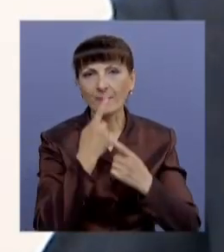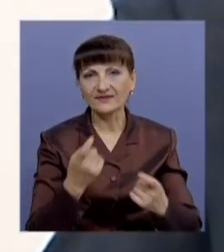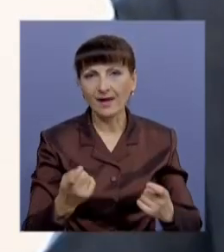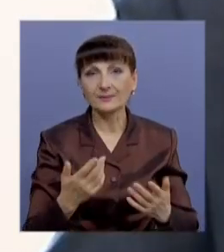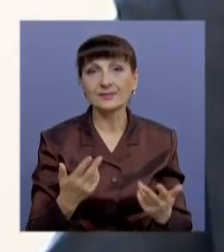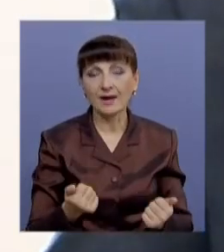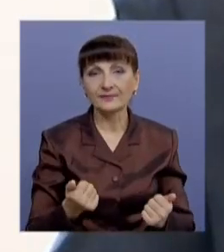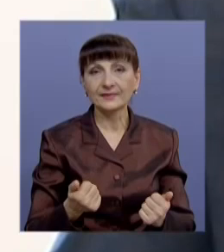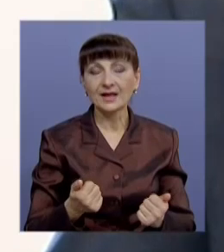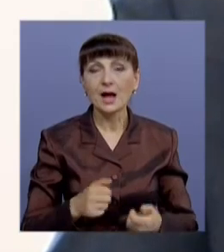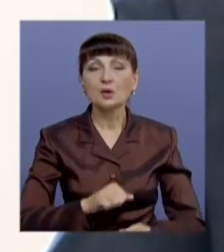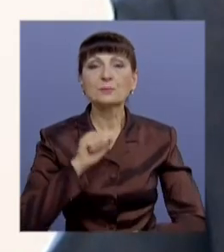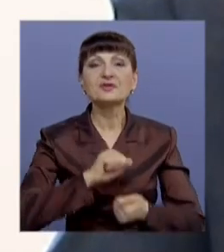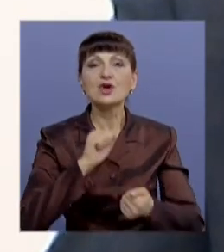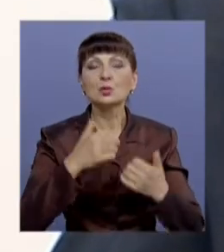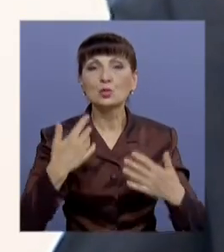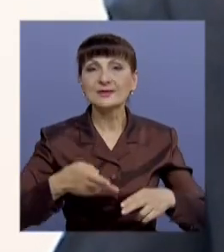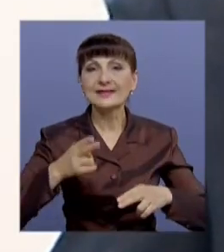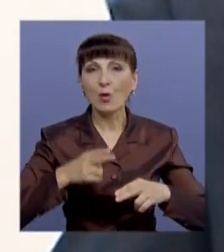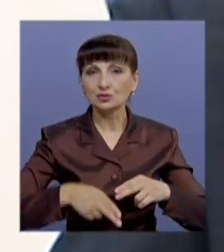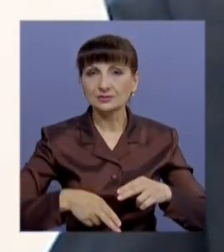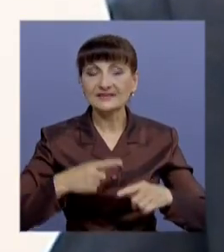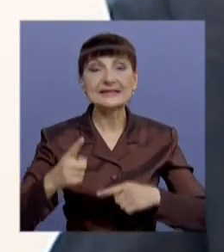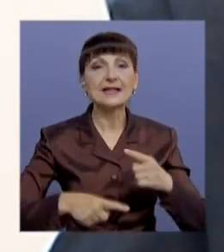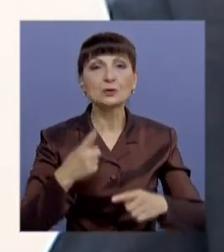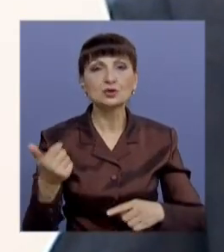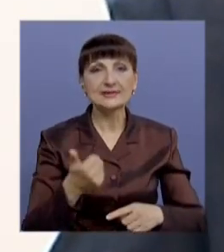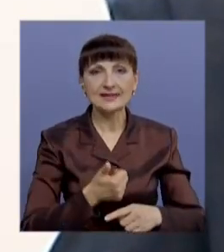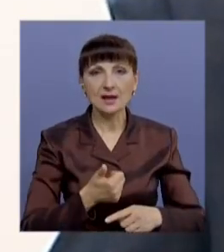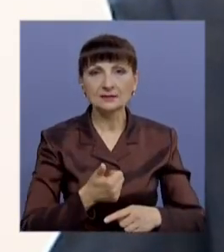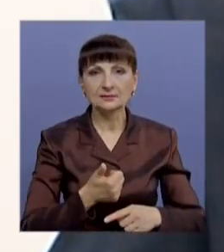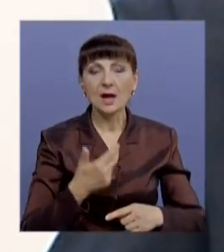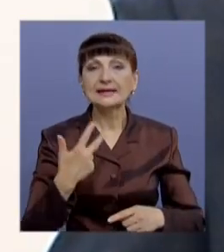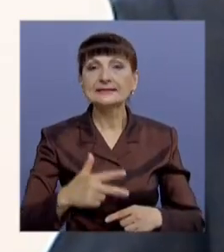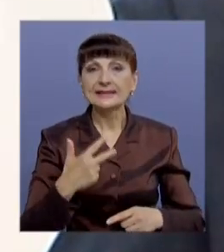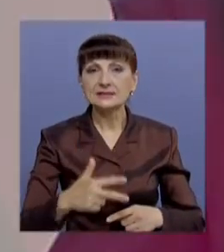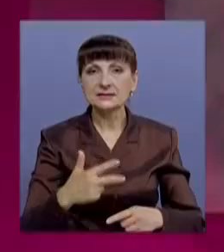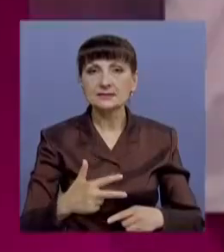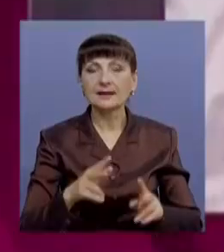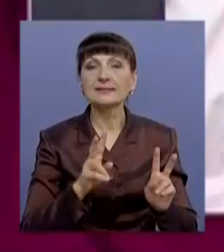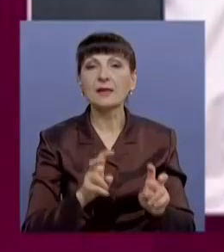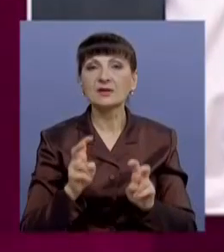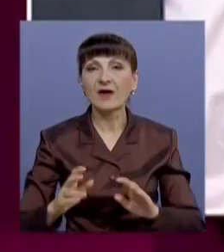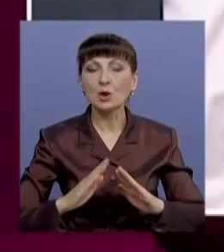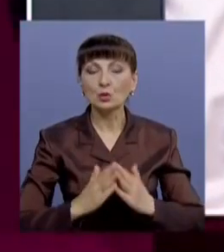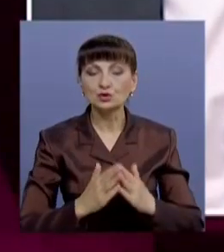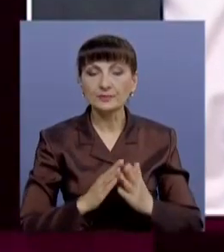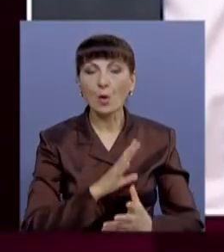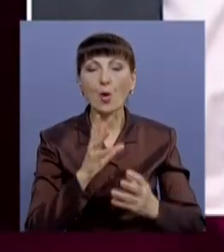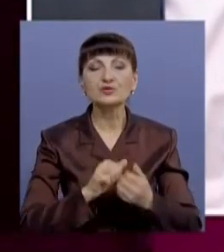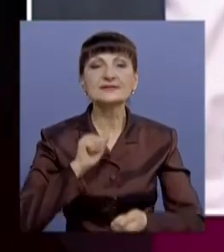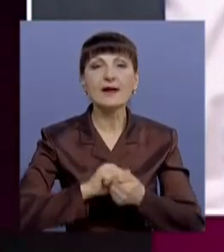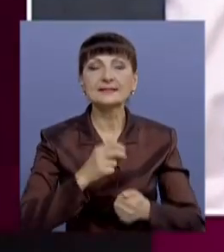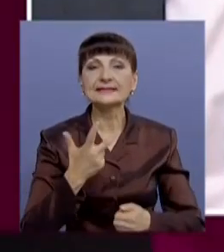Вот печать закончена. Со следующей недели 30 наименований учебников. Общий тираж – это